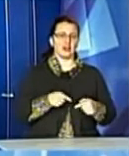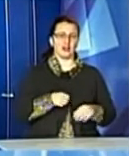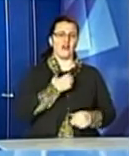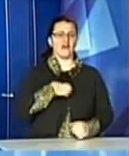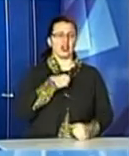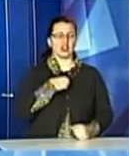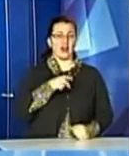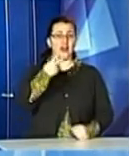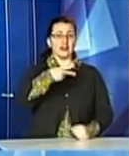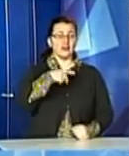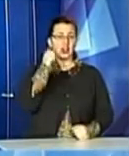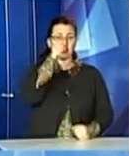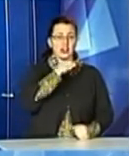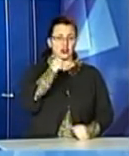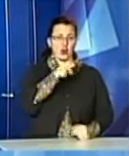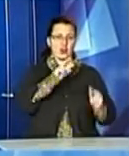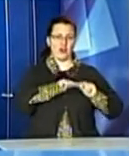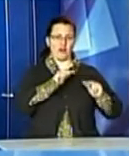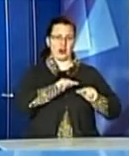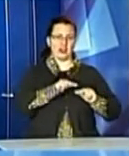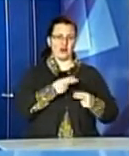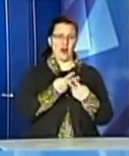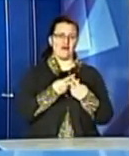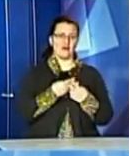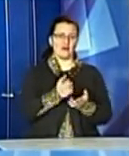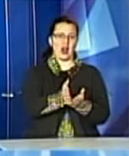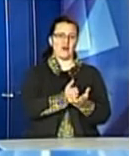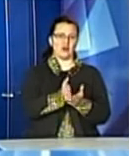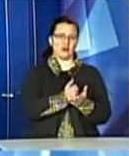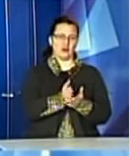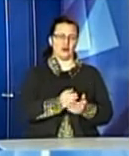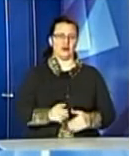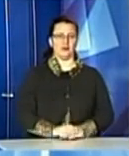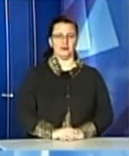років, начальником Львівської станови виконання покарань – 12 років.